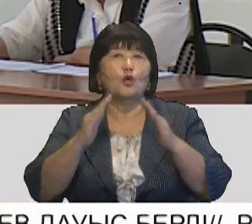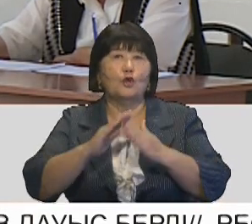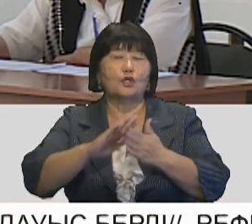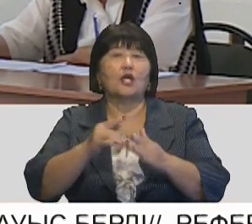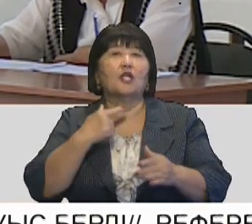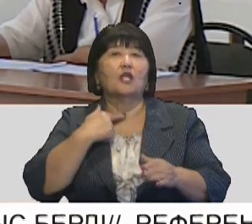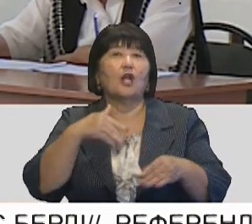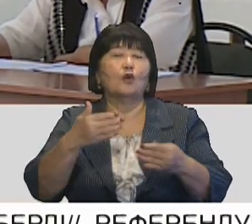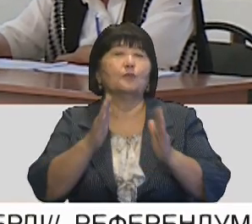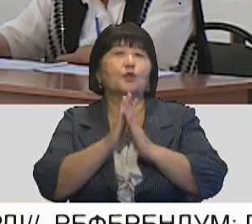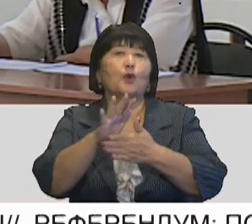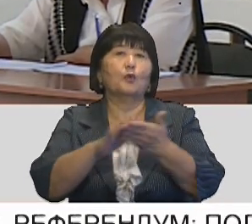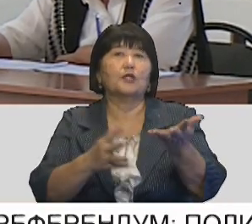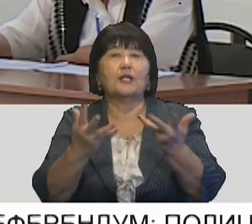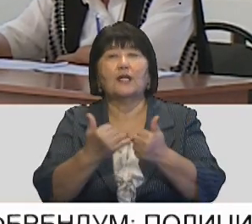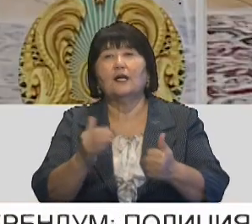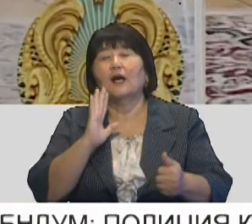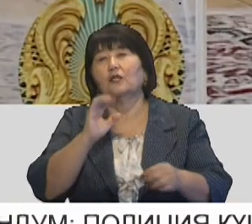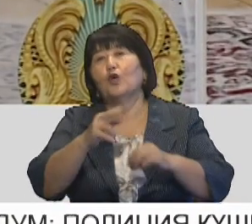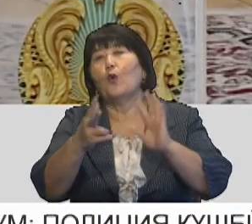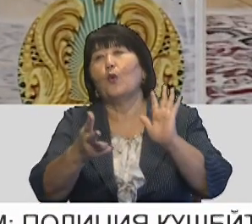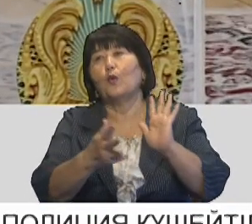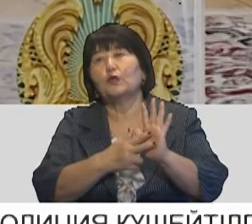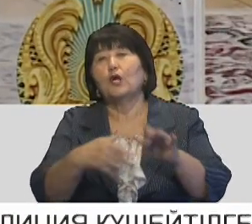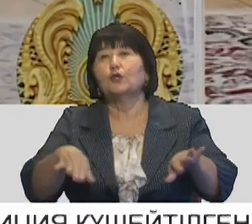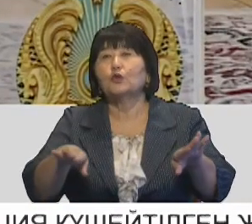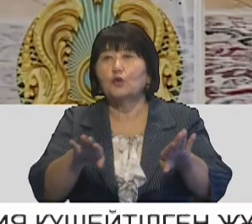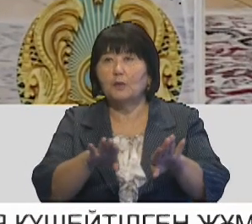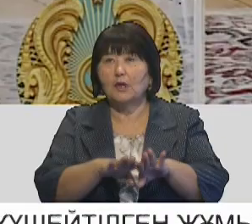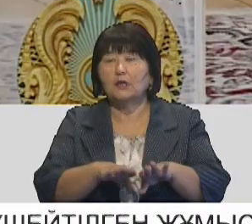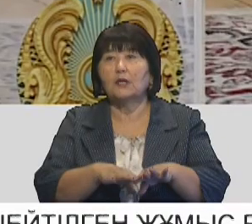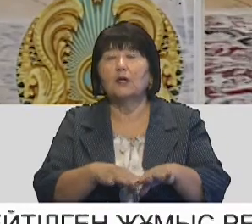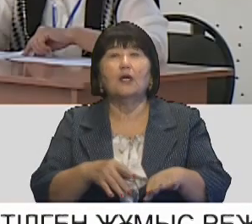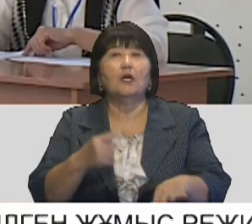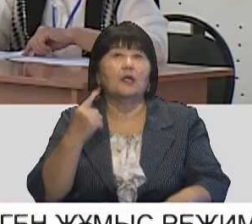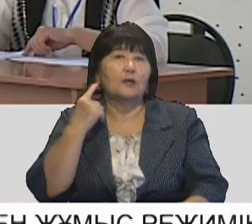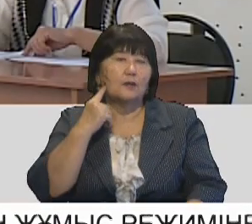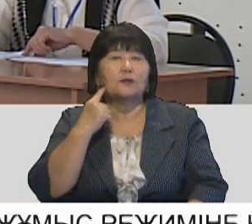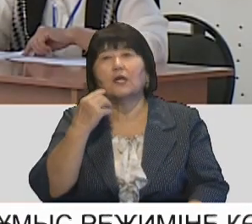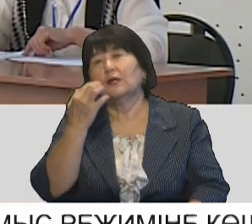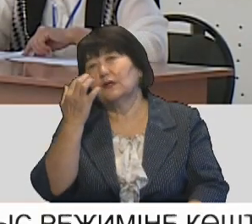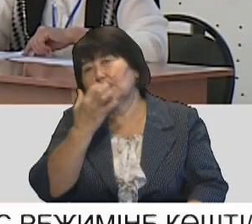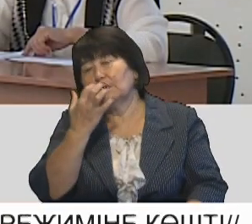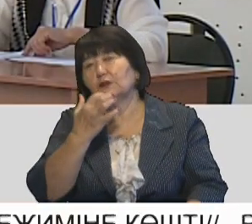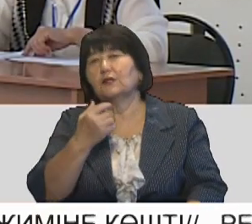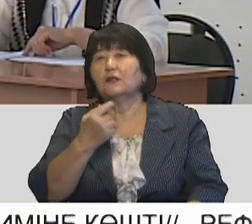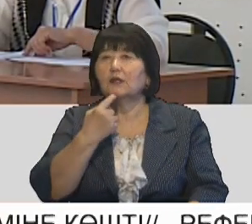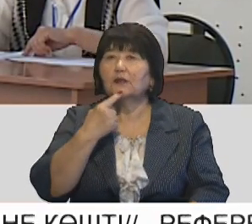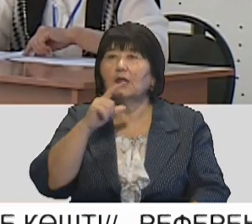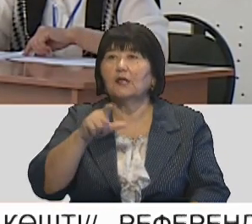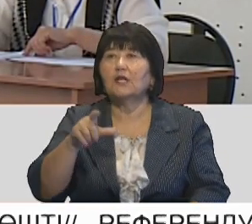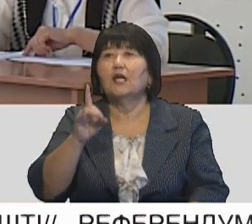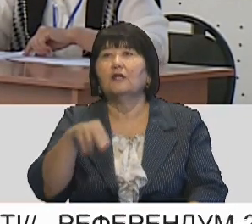беруге өтініш бергендердің саны қазіргі таңда 18. Сонымен қатар көру есту қабілеті төмен жандарға арналған